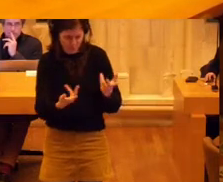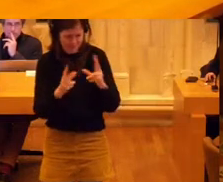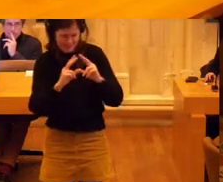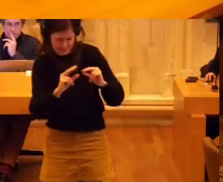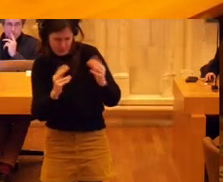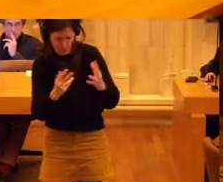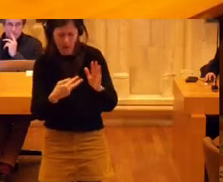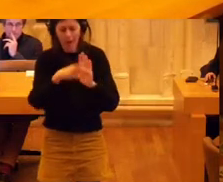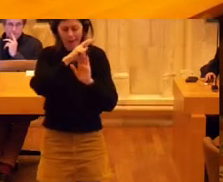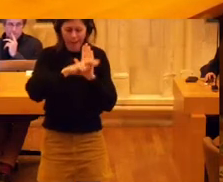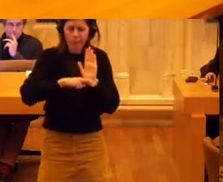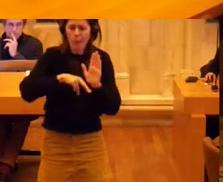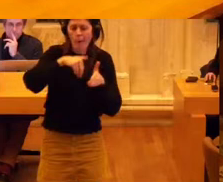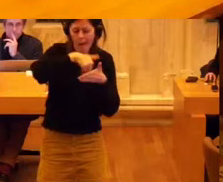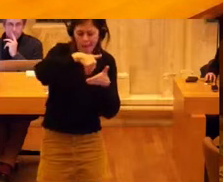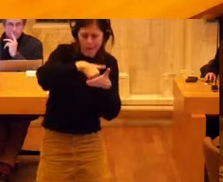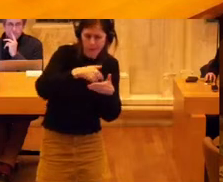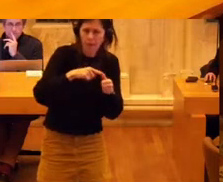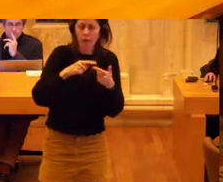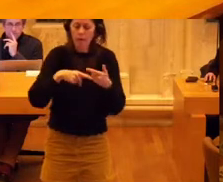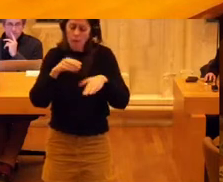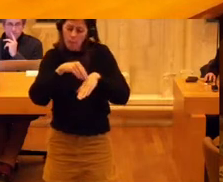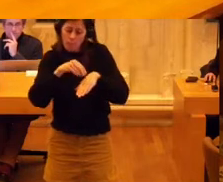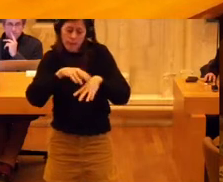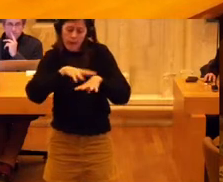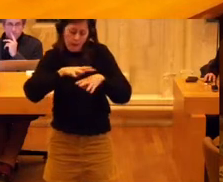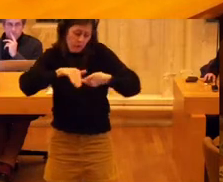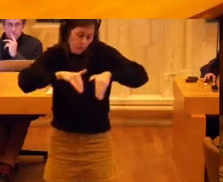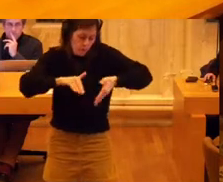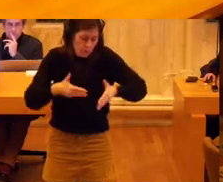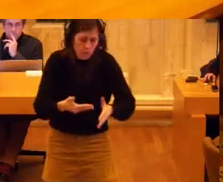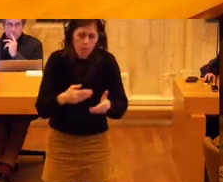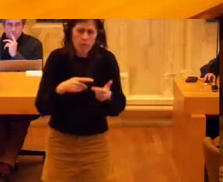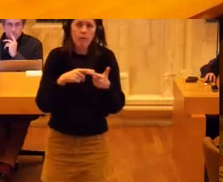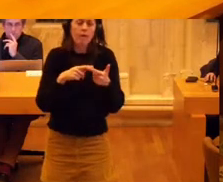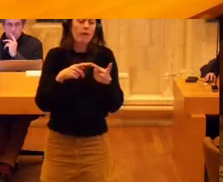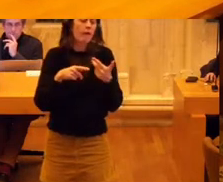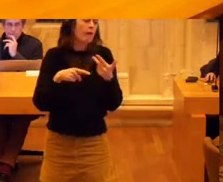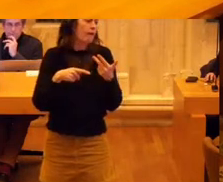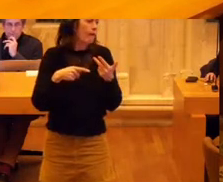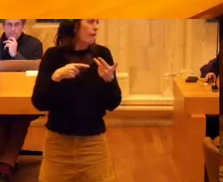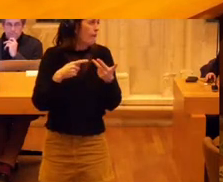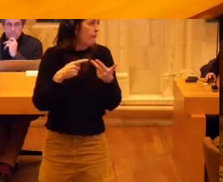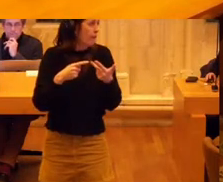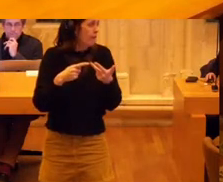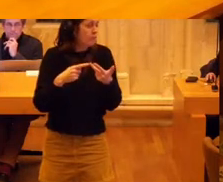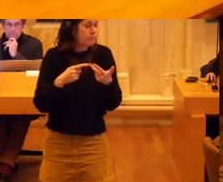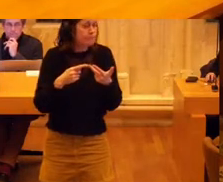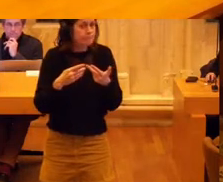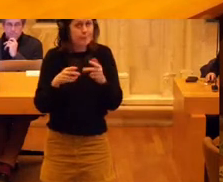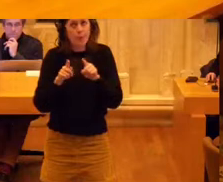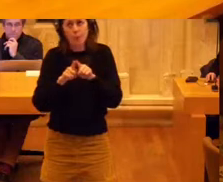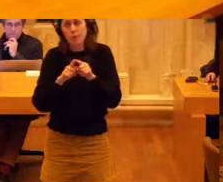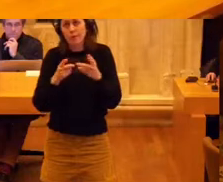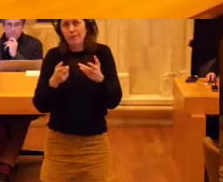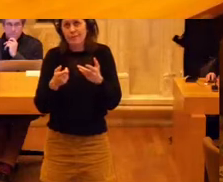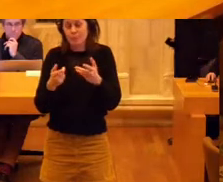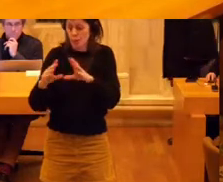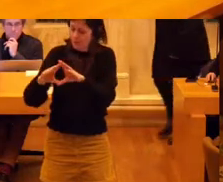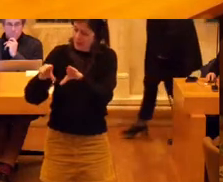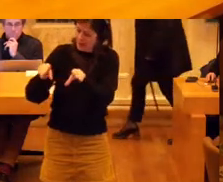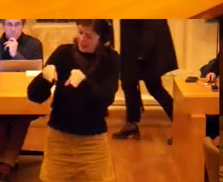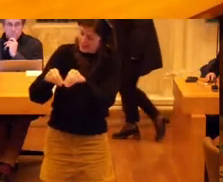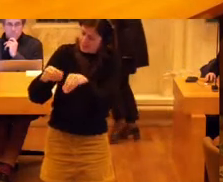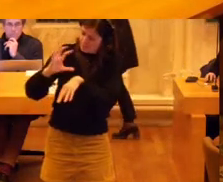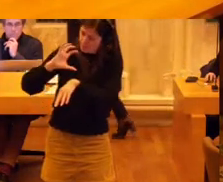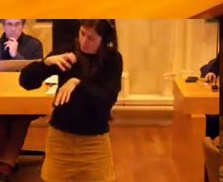règlement intérieur des conseils de quartier, comment fonctionnent ces conseils de quartier. Ça va être aussi l'occasion de leur présenter les équipes des pôles de